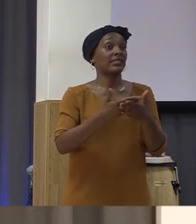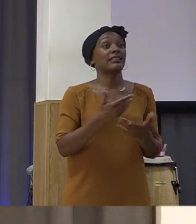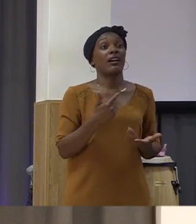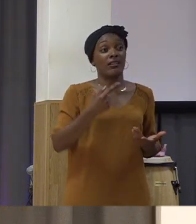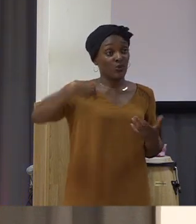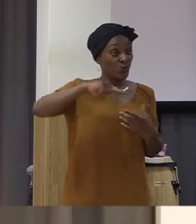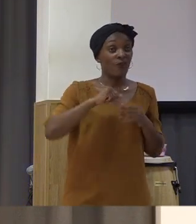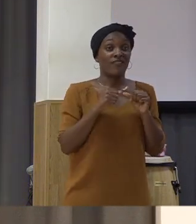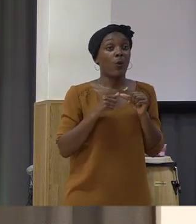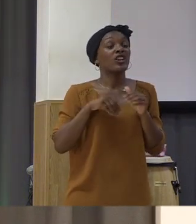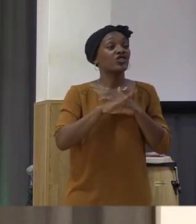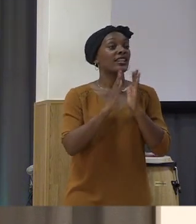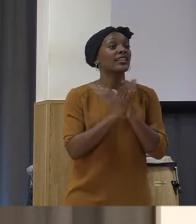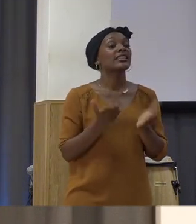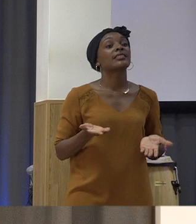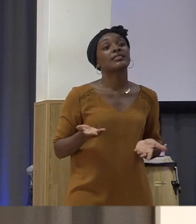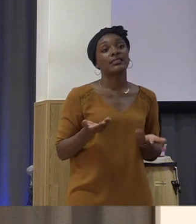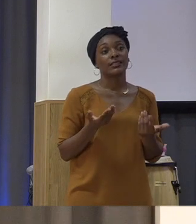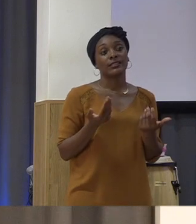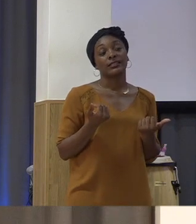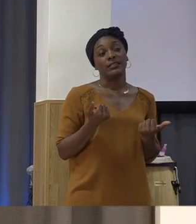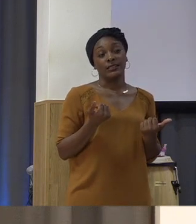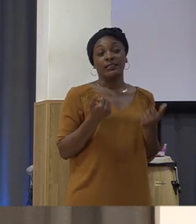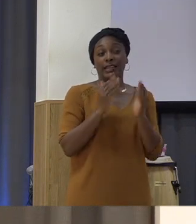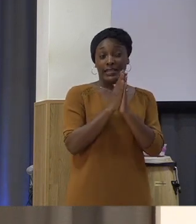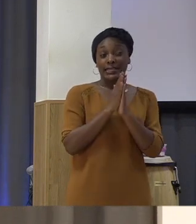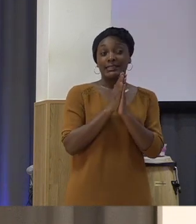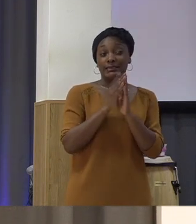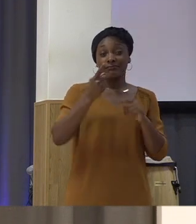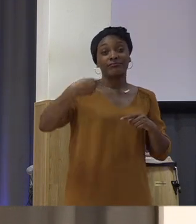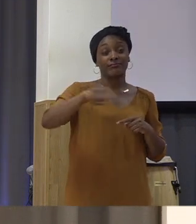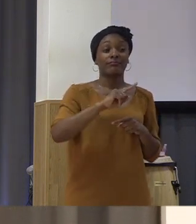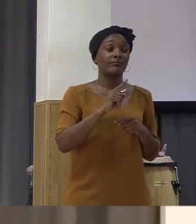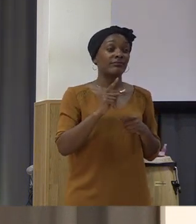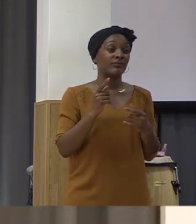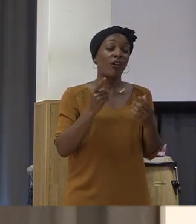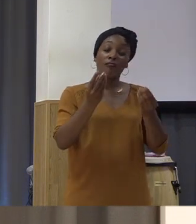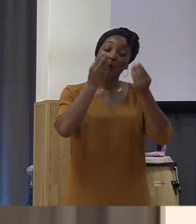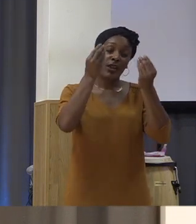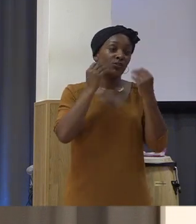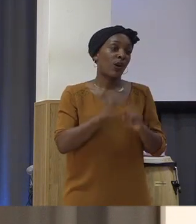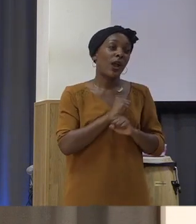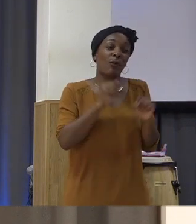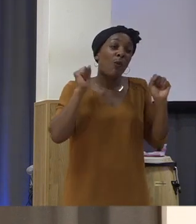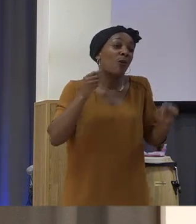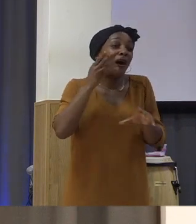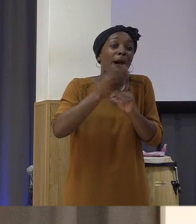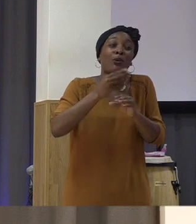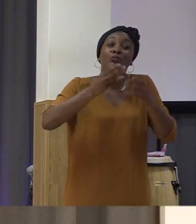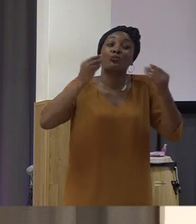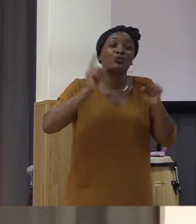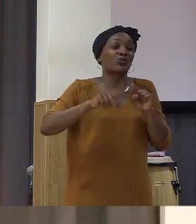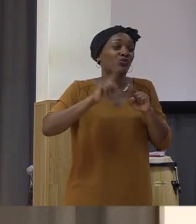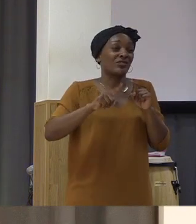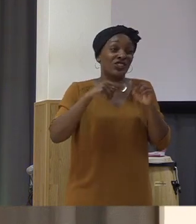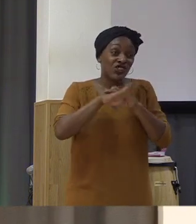Qu'est-ce que je peux faire? Mais vous savez, l'église locale, c'est un merveilleux lieu de formation. C'est extraordinaire, toutes